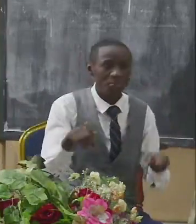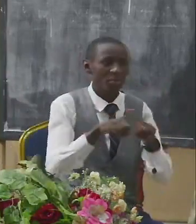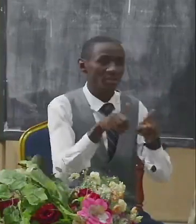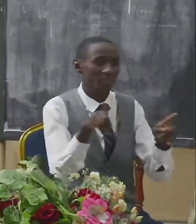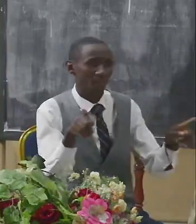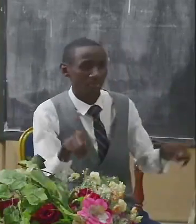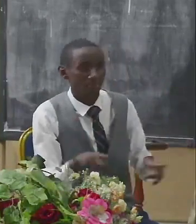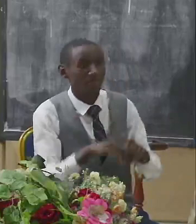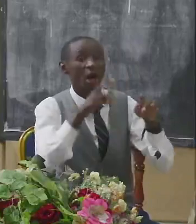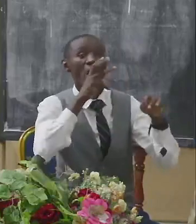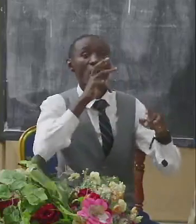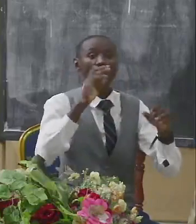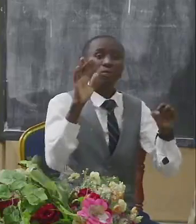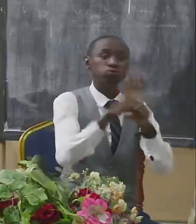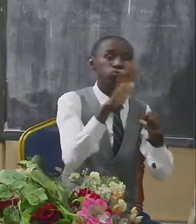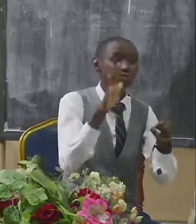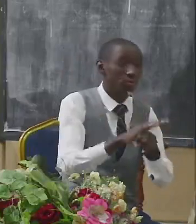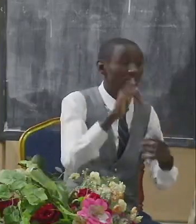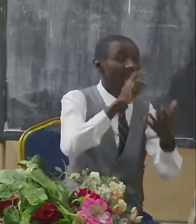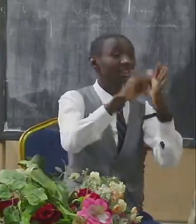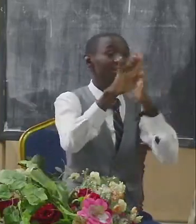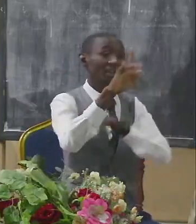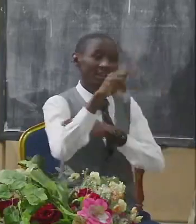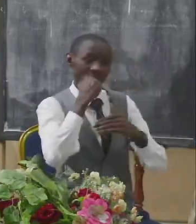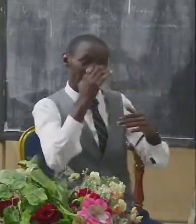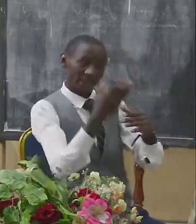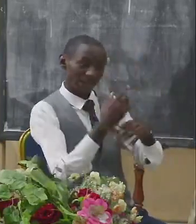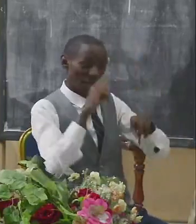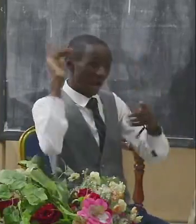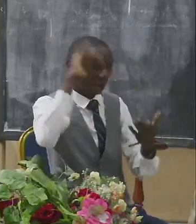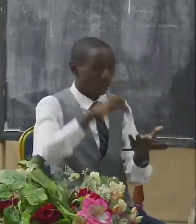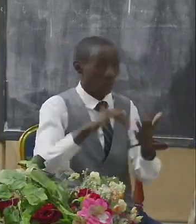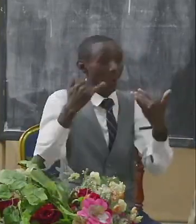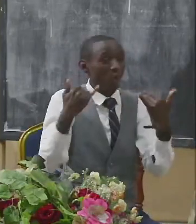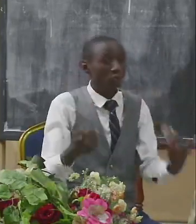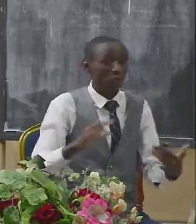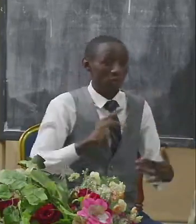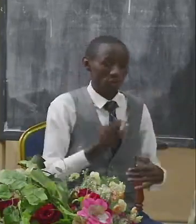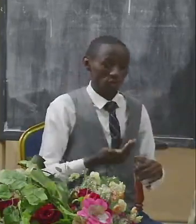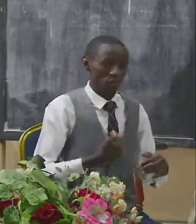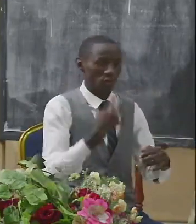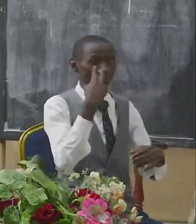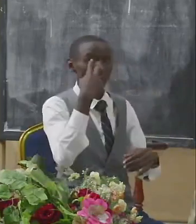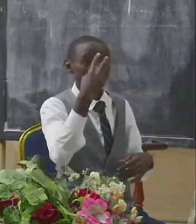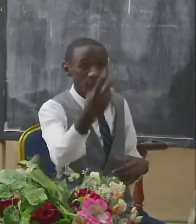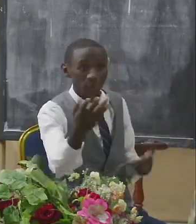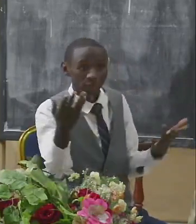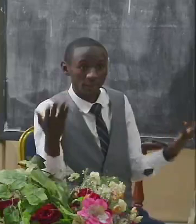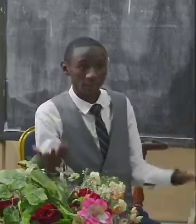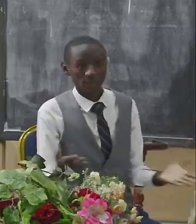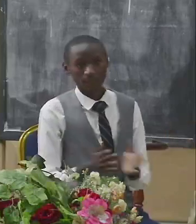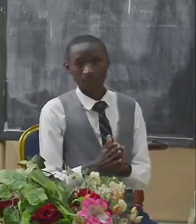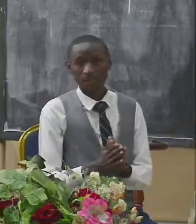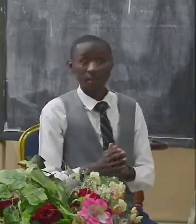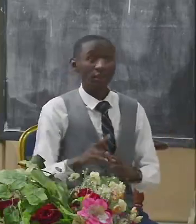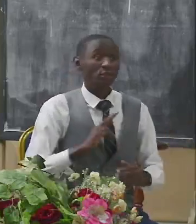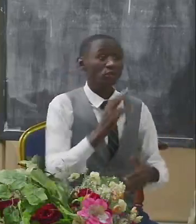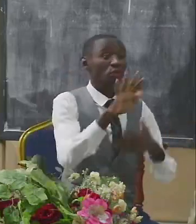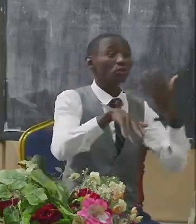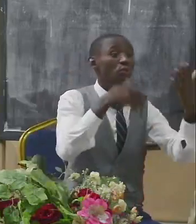Tunaweza ona maji kubwa kubwa. Ni Mungu ndio aliumba ile yote. Leo tuko tunafangalia na